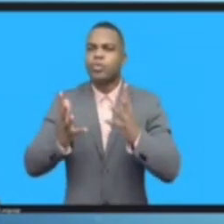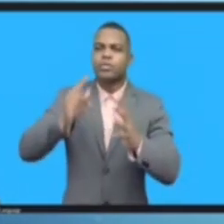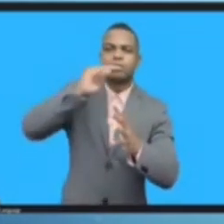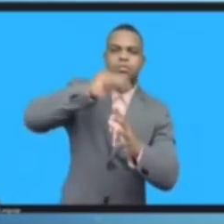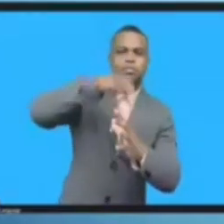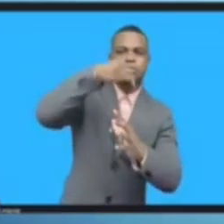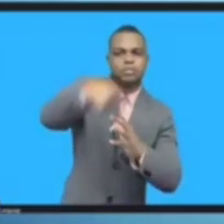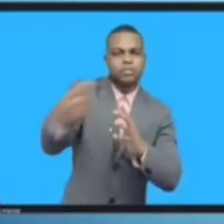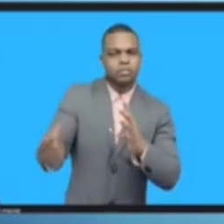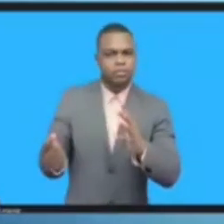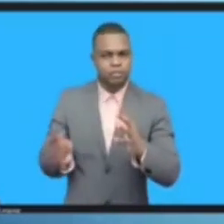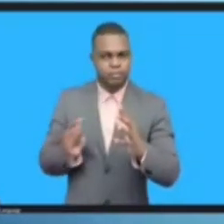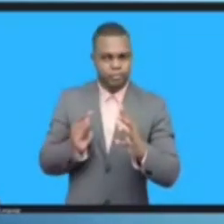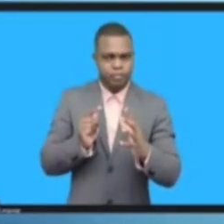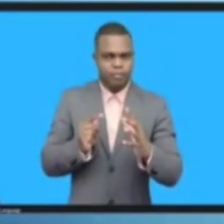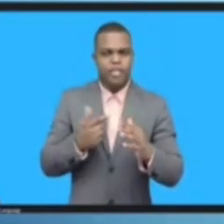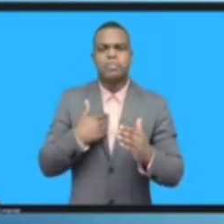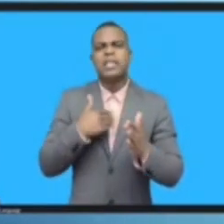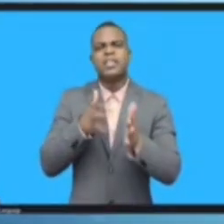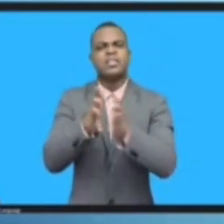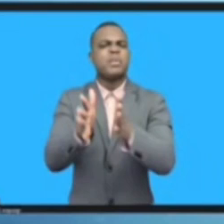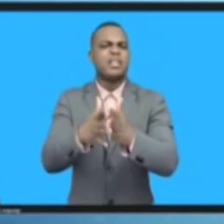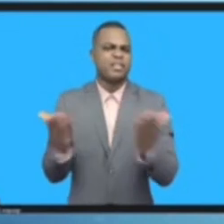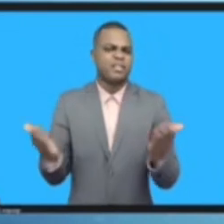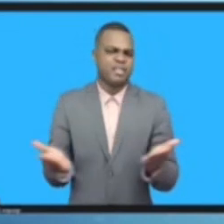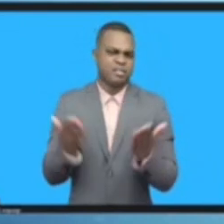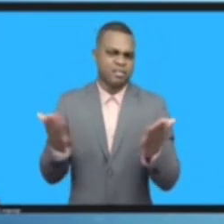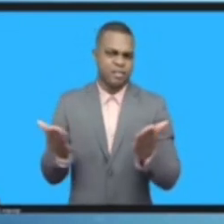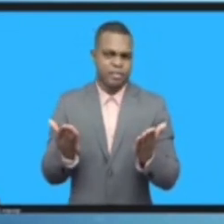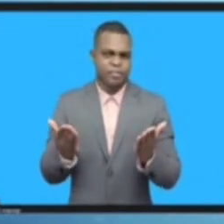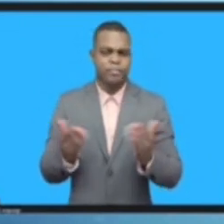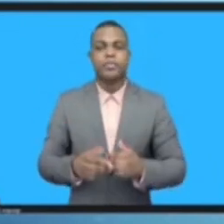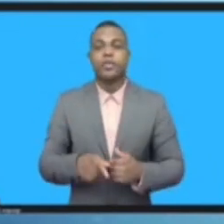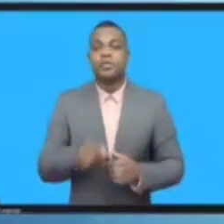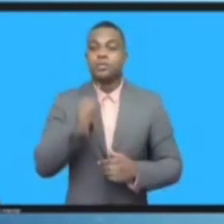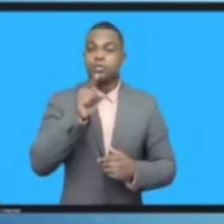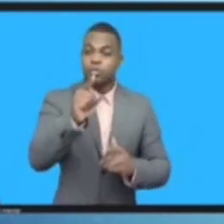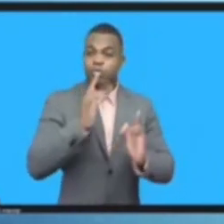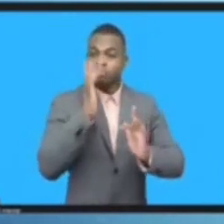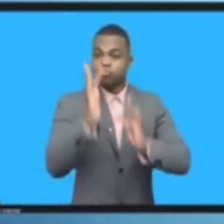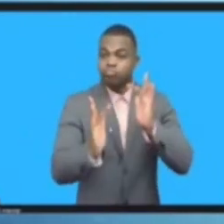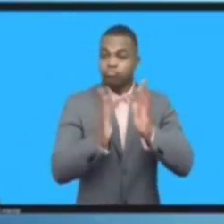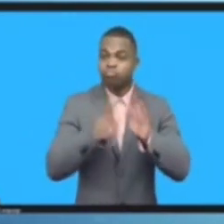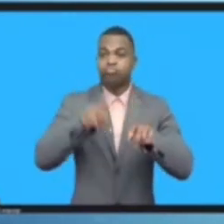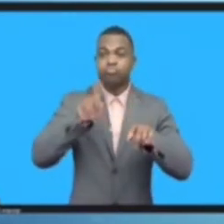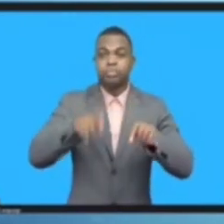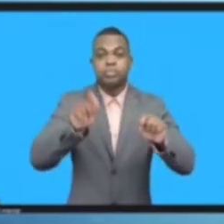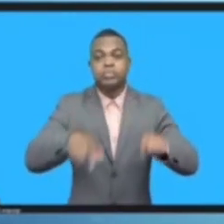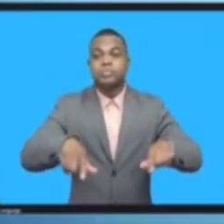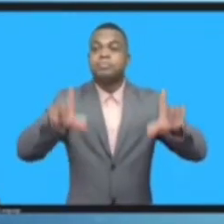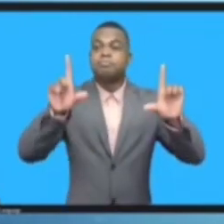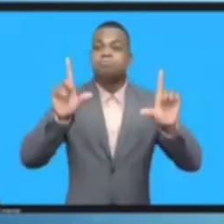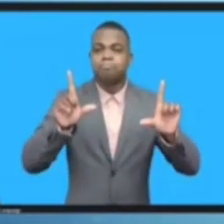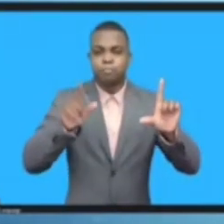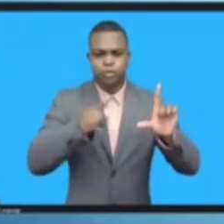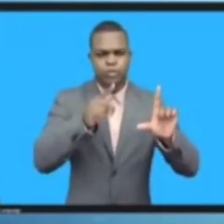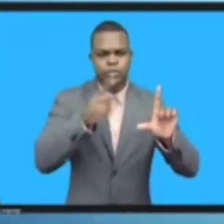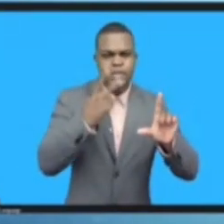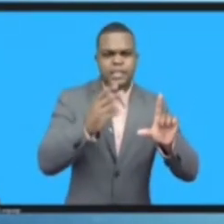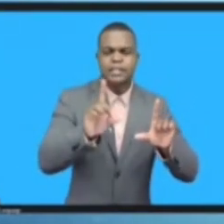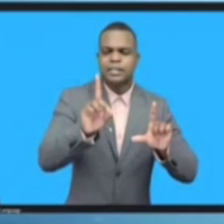IP, sans lesquelles vous n'êtes plus connecté à Internet. Très souvent, quand vous pensez être sur